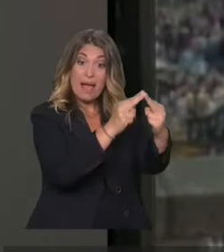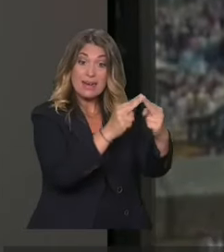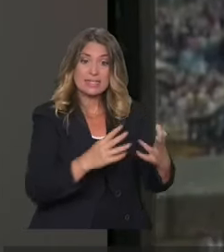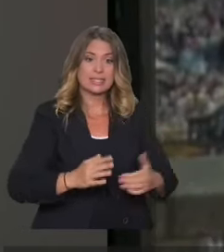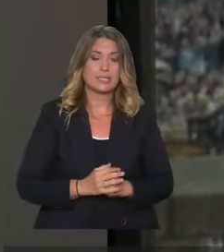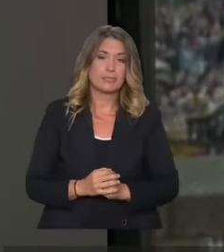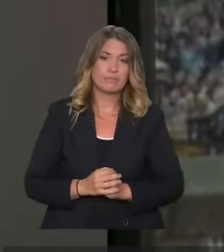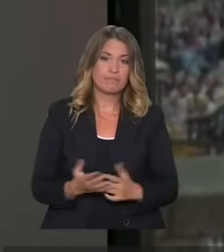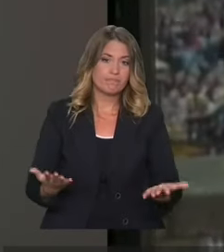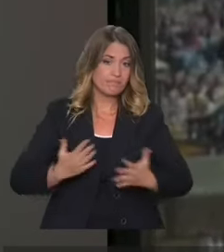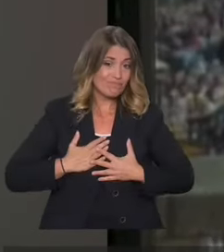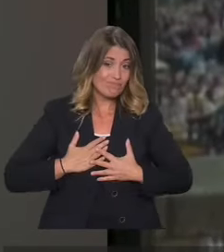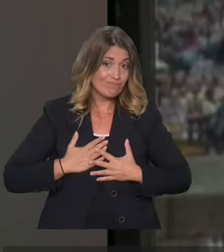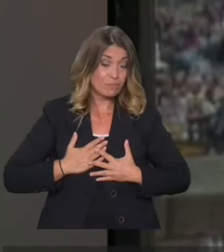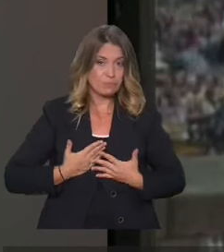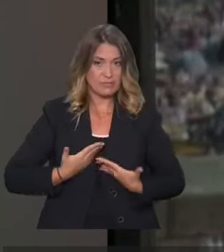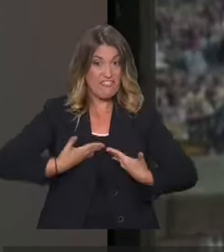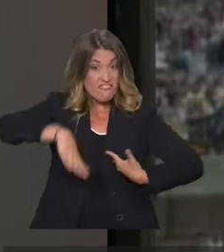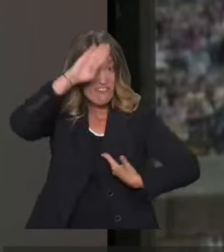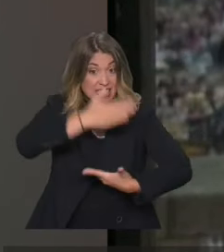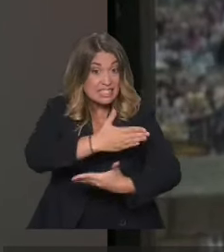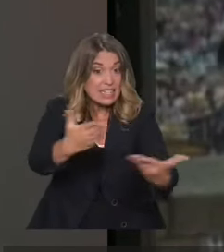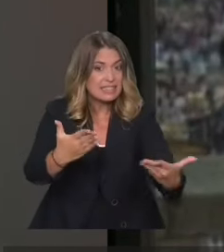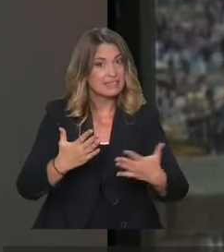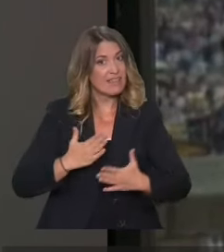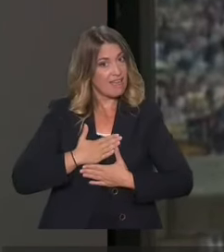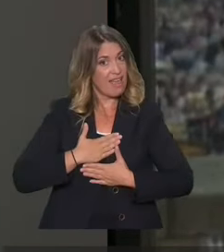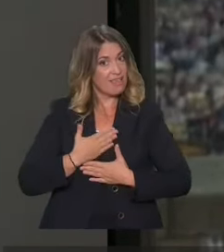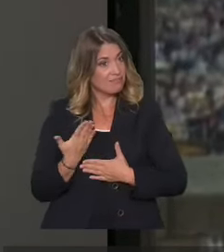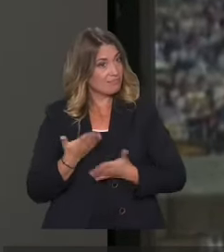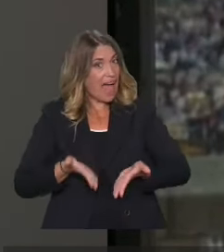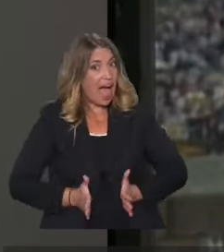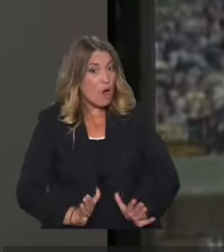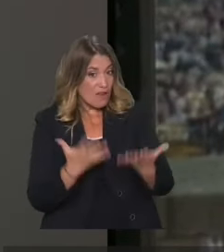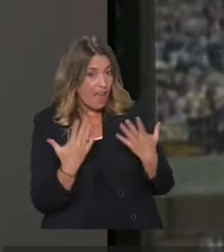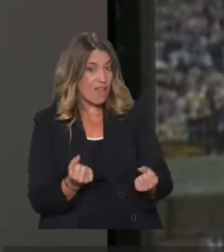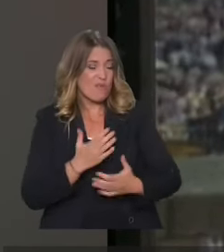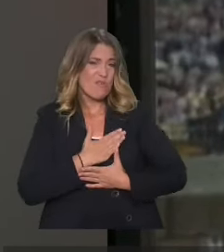to you now, as your queen and as a grandmother, I say from my heart.